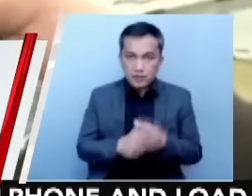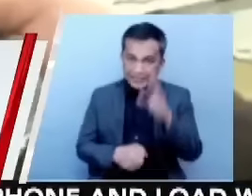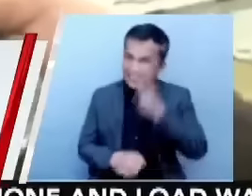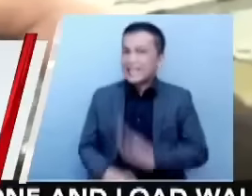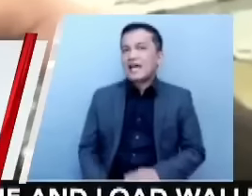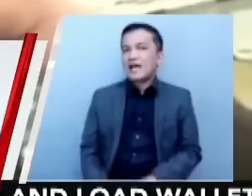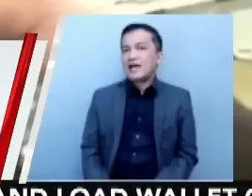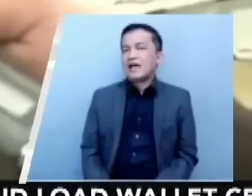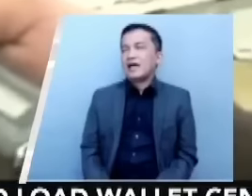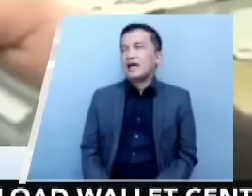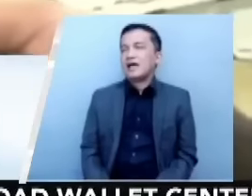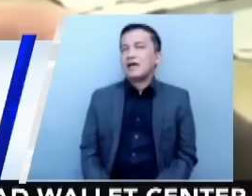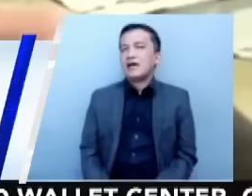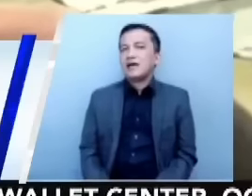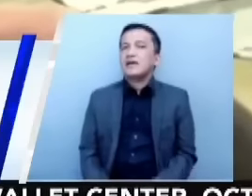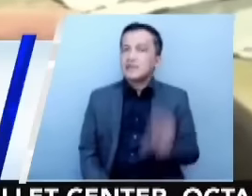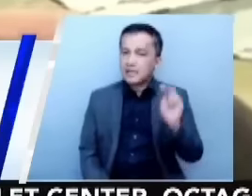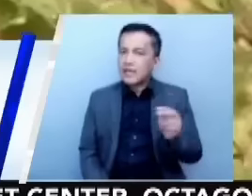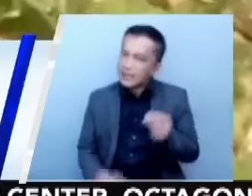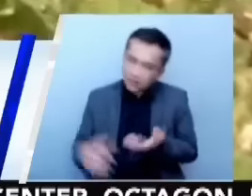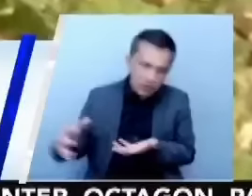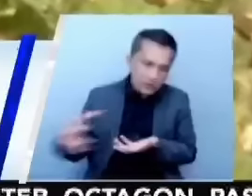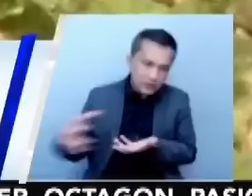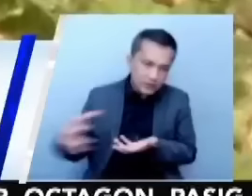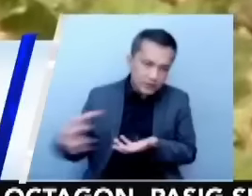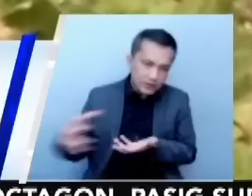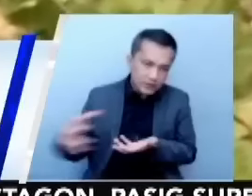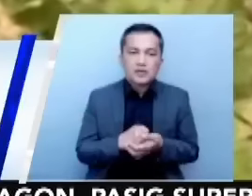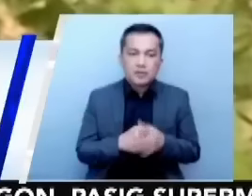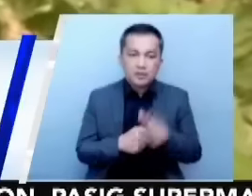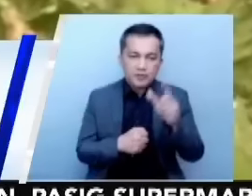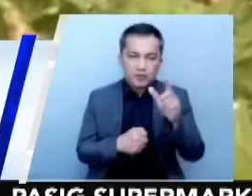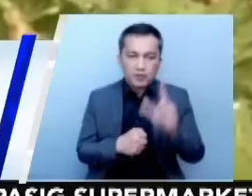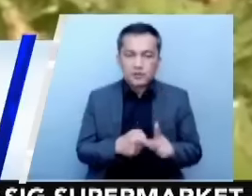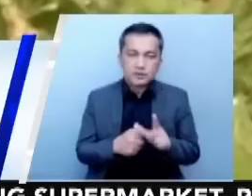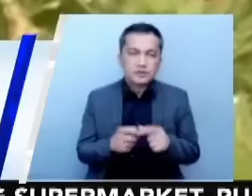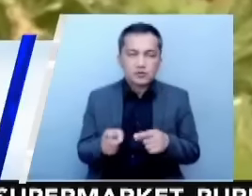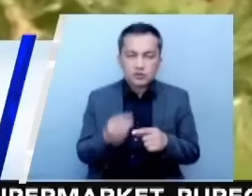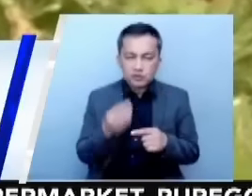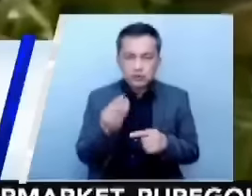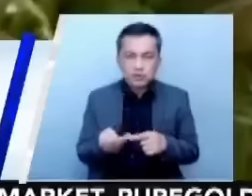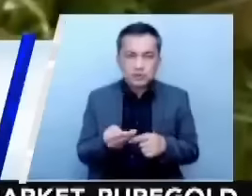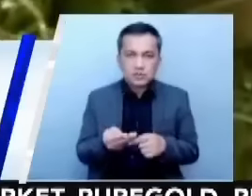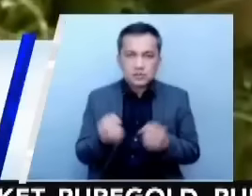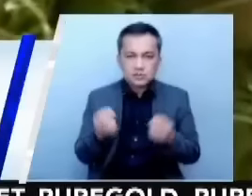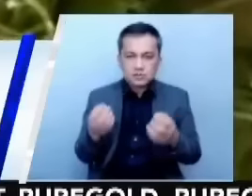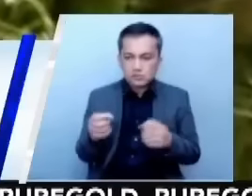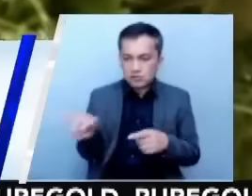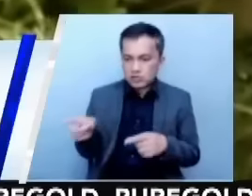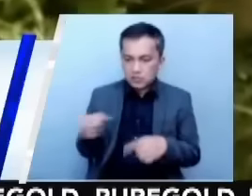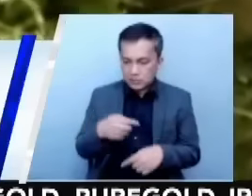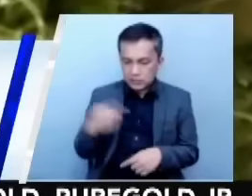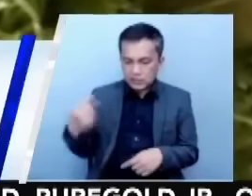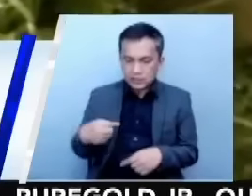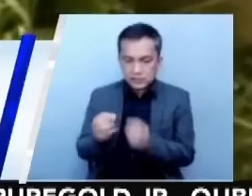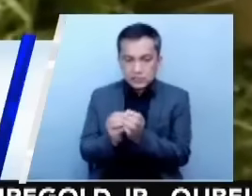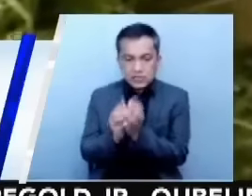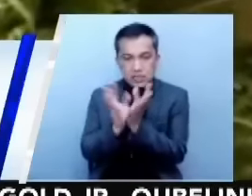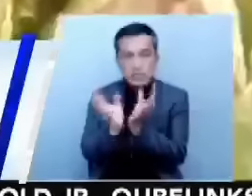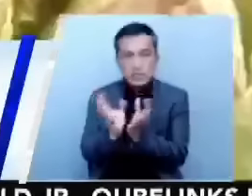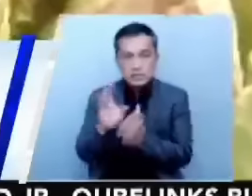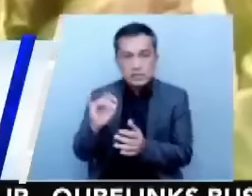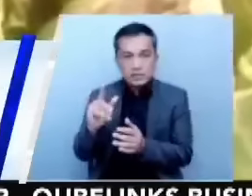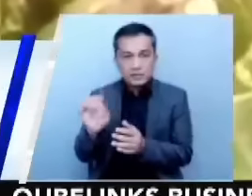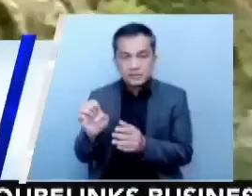Kaya kailangan harvestin. Kahit mababa ang gulay. Di gaya ng tuneto niladang pananim na Chinese cabbage na hindi na naisalba kaya lugi